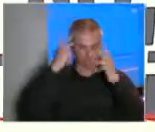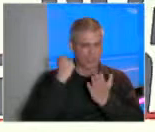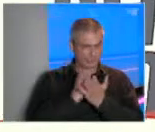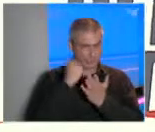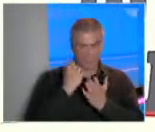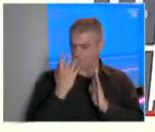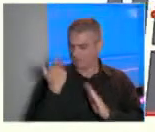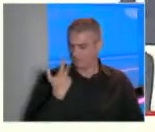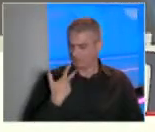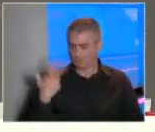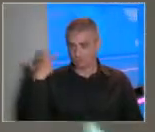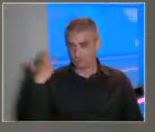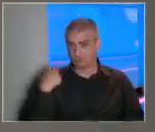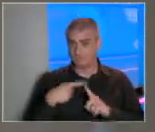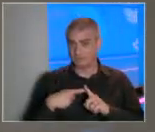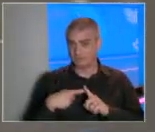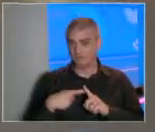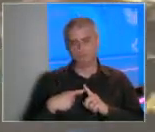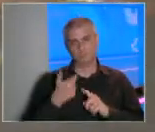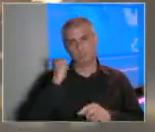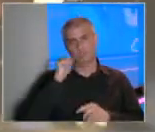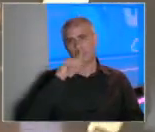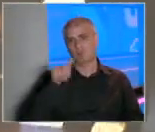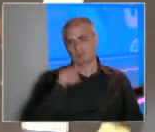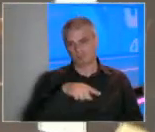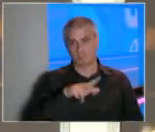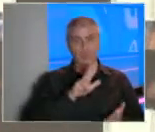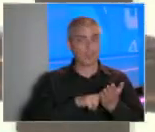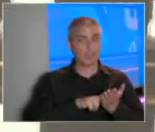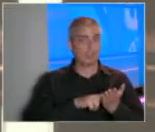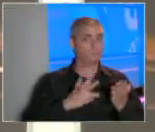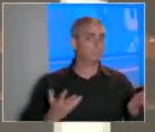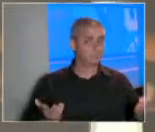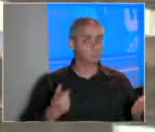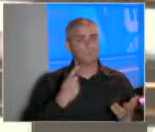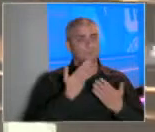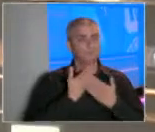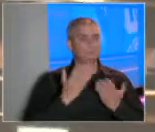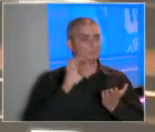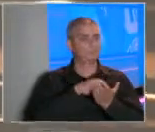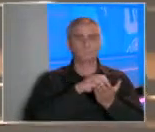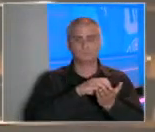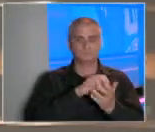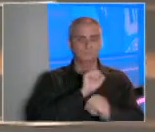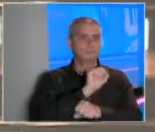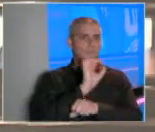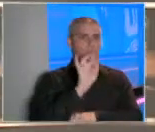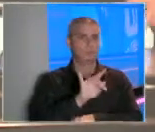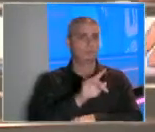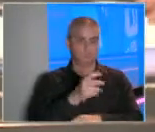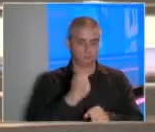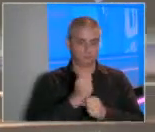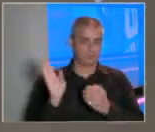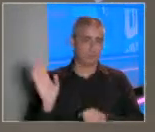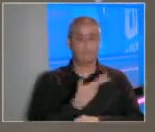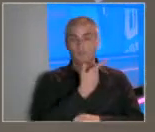זה שנחקק לפני 3.5 שנים, אז אתמול הוא נפסל על ידי בגץ, ולמעשה הוא חושף יישובים רבים לעתירות שיובילו